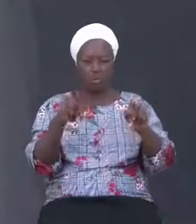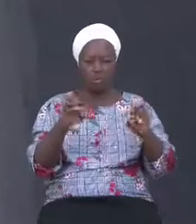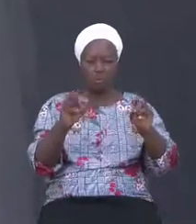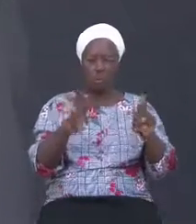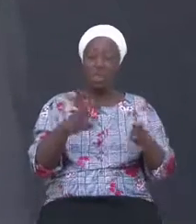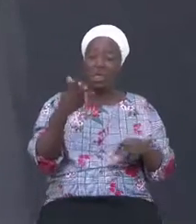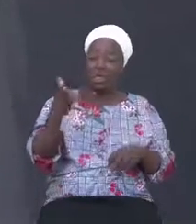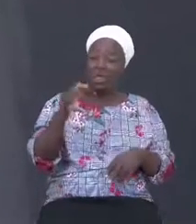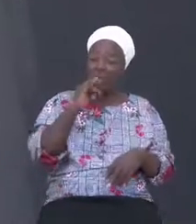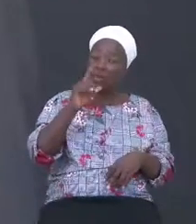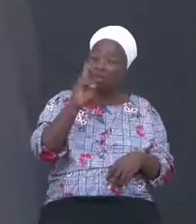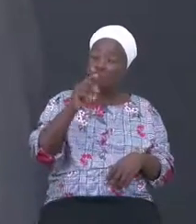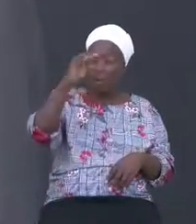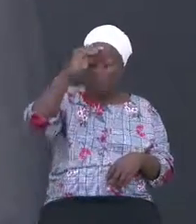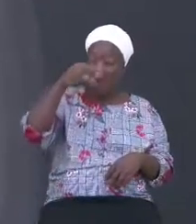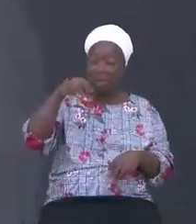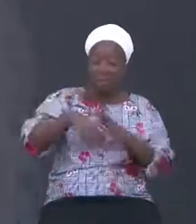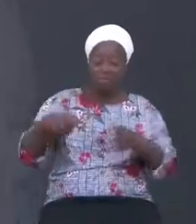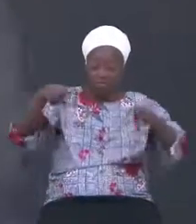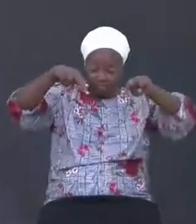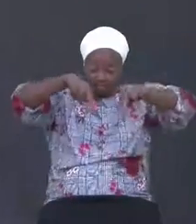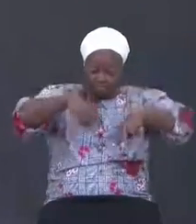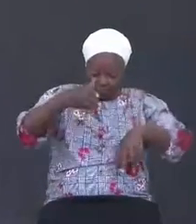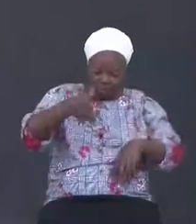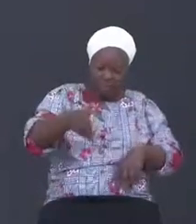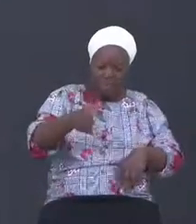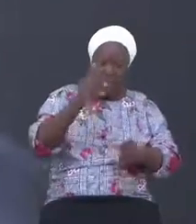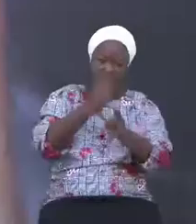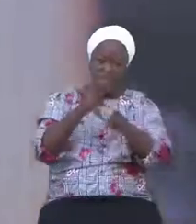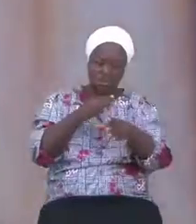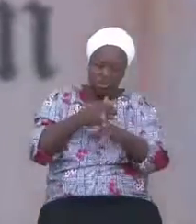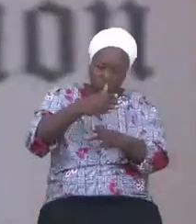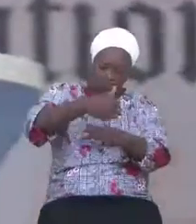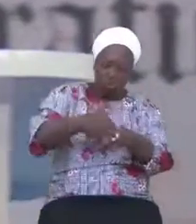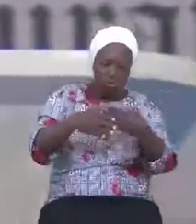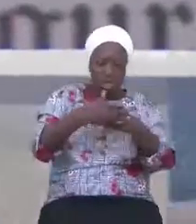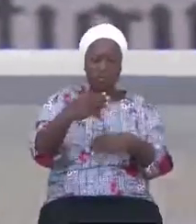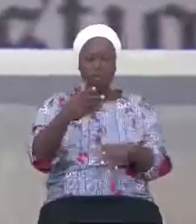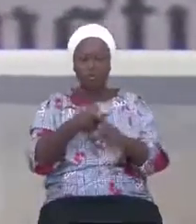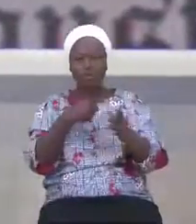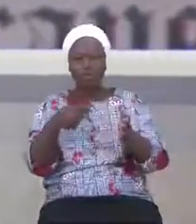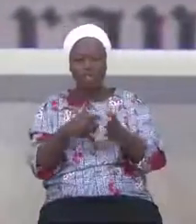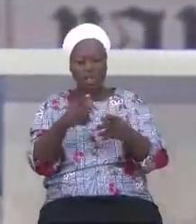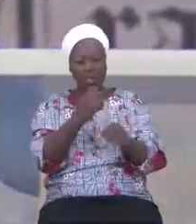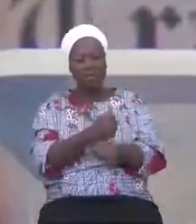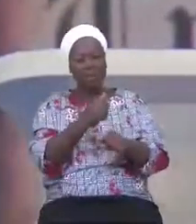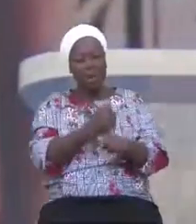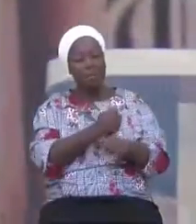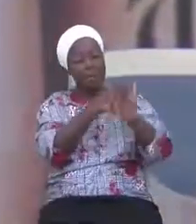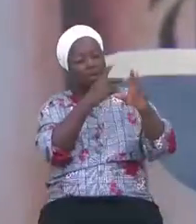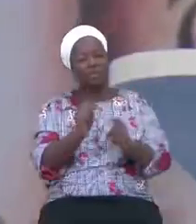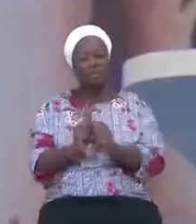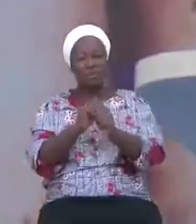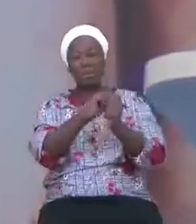homme dans la vallée là-bas. Quand tu quitteras cette montagne de transfiguration,